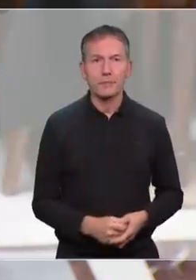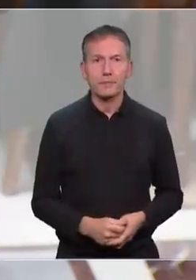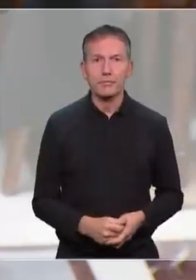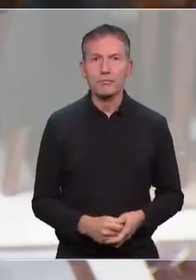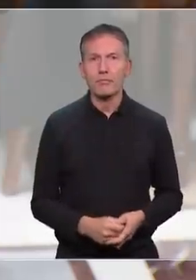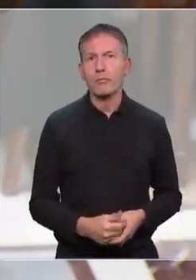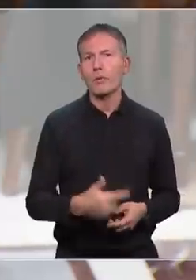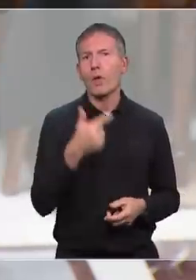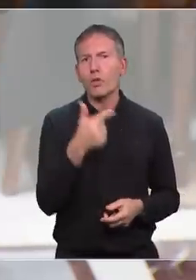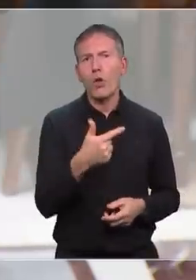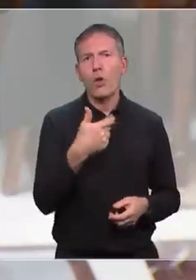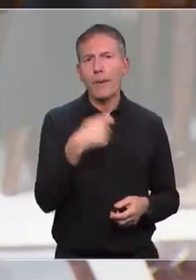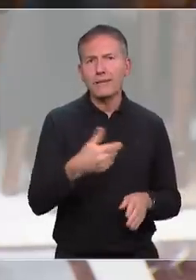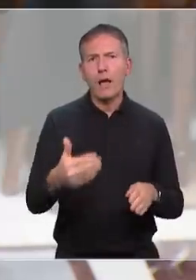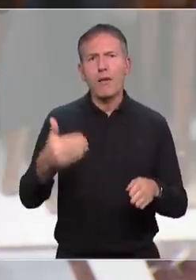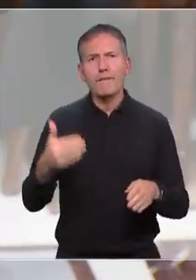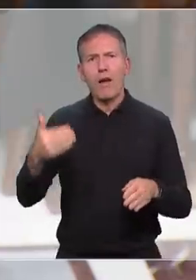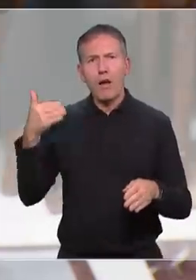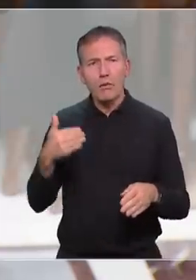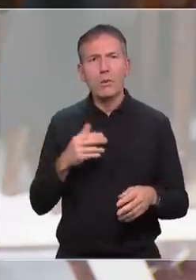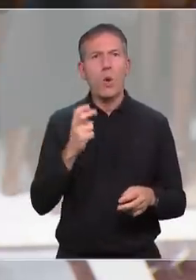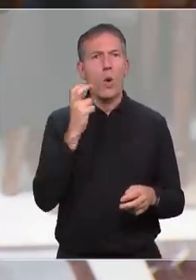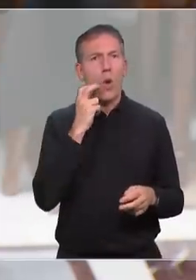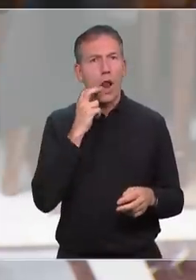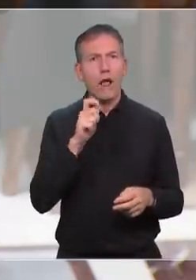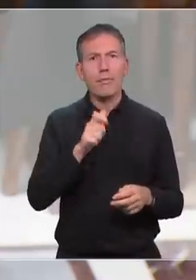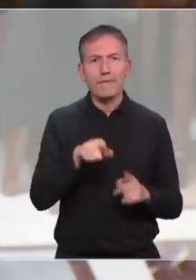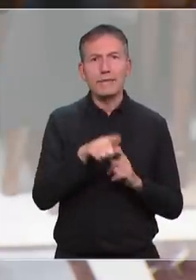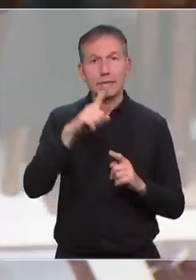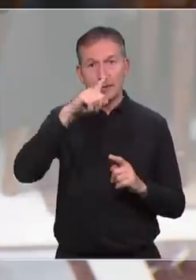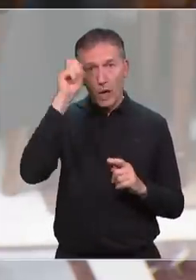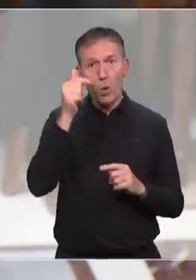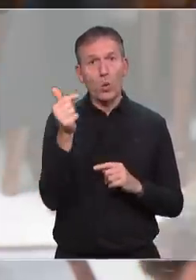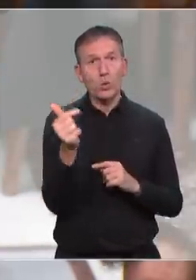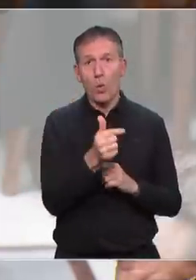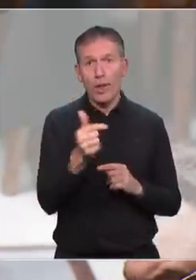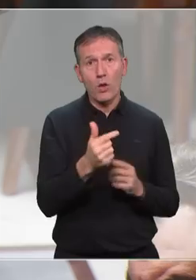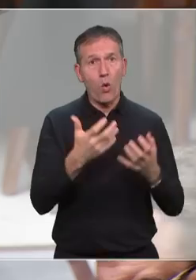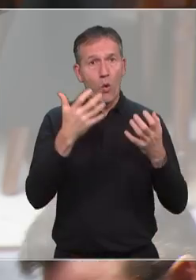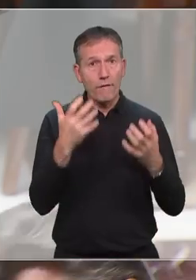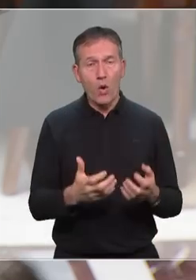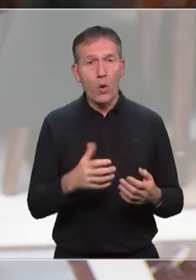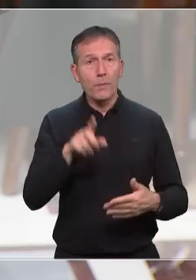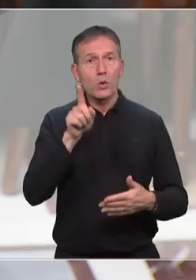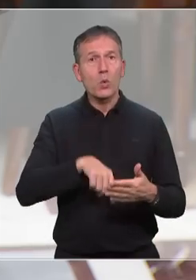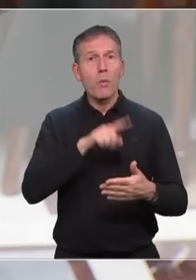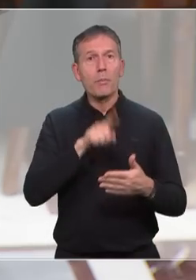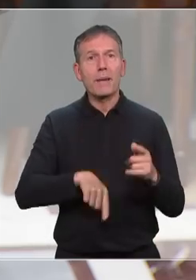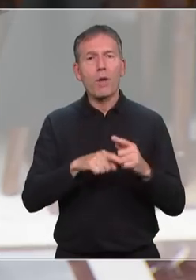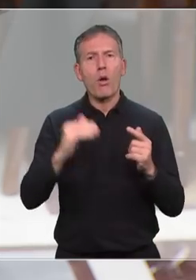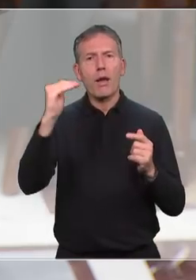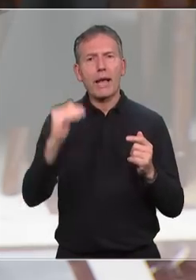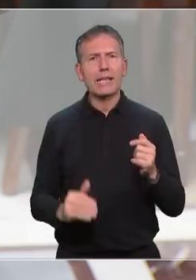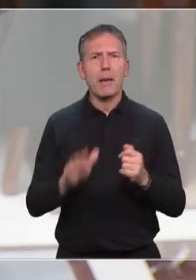Deux présidents de la République avant lui, François Hollande et Nicolas Sarkozy, avaient émis la volonté de supprimer le classement de sortie de